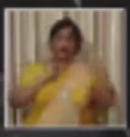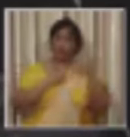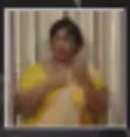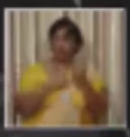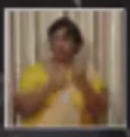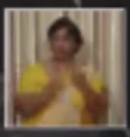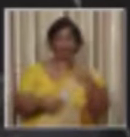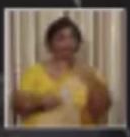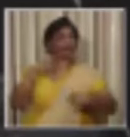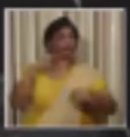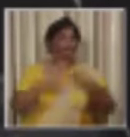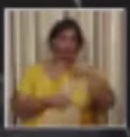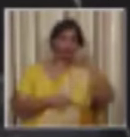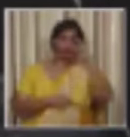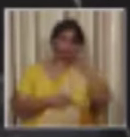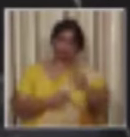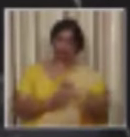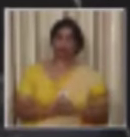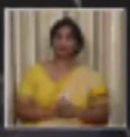ලස්සන විවාදයක් දැක්කා.